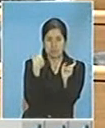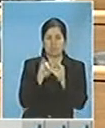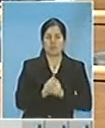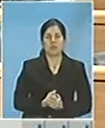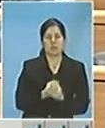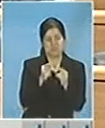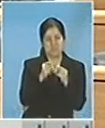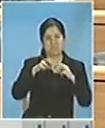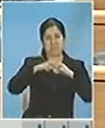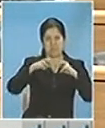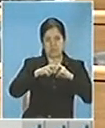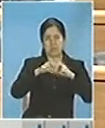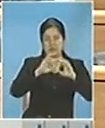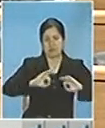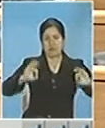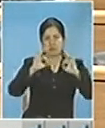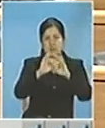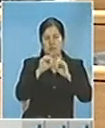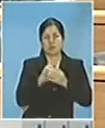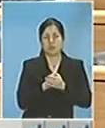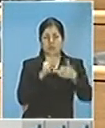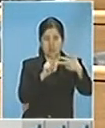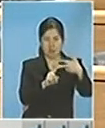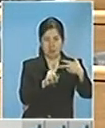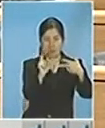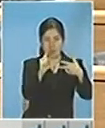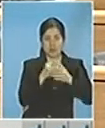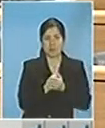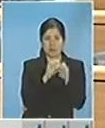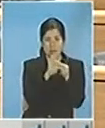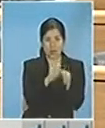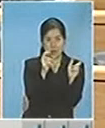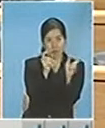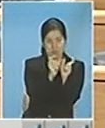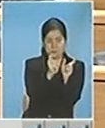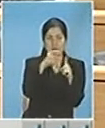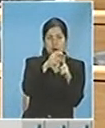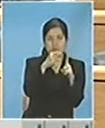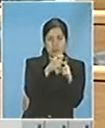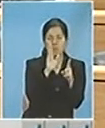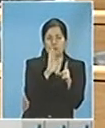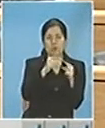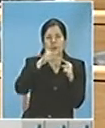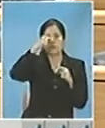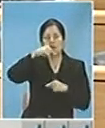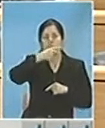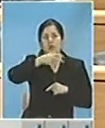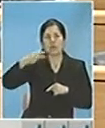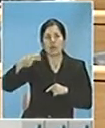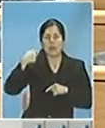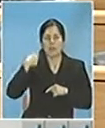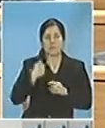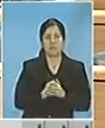นับเป็นปัญหาที่สำคัญประการที่สามคือความร่ำรวยในคำภาษาไทยซึ่งพวกเราคิดว่า